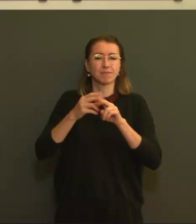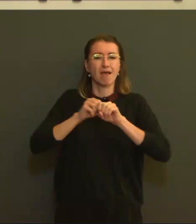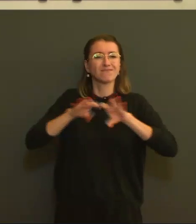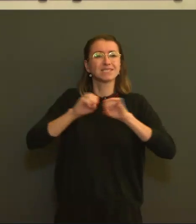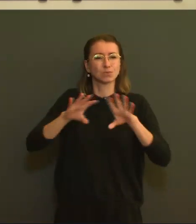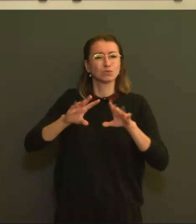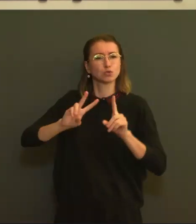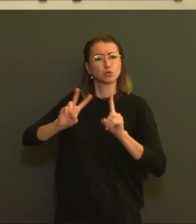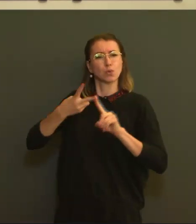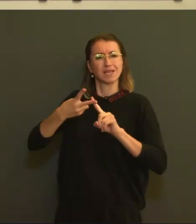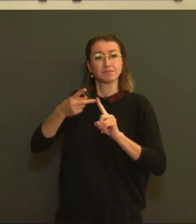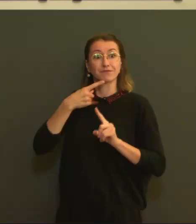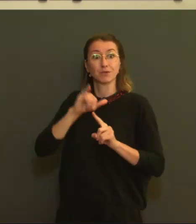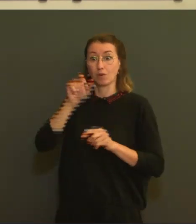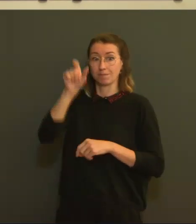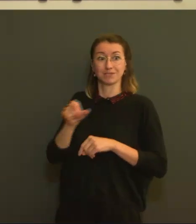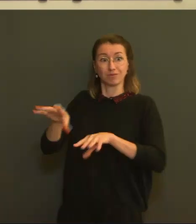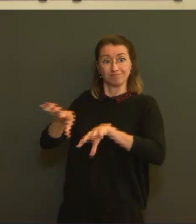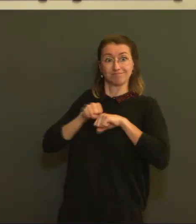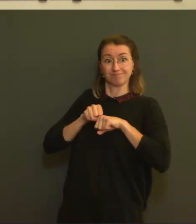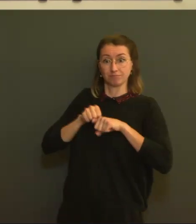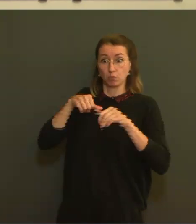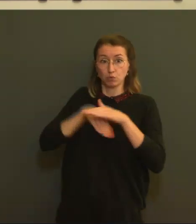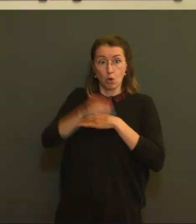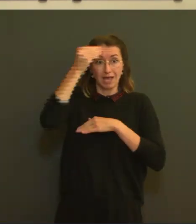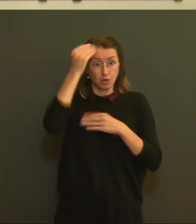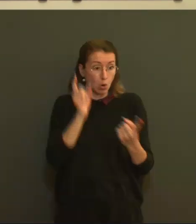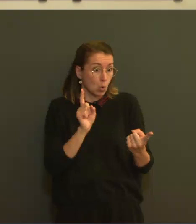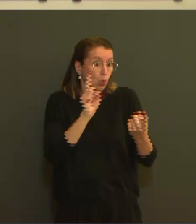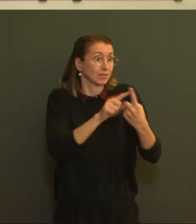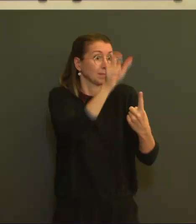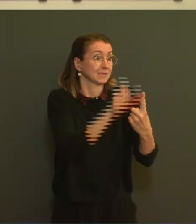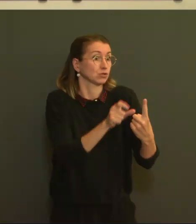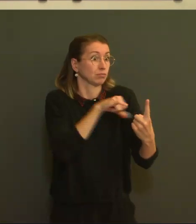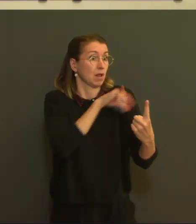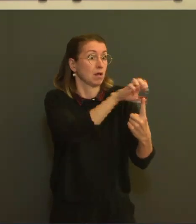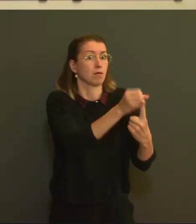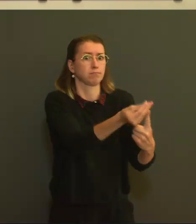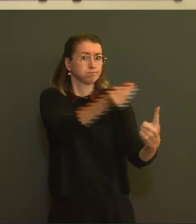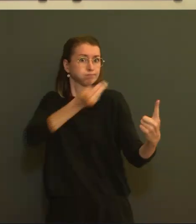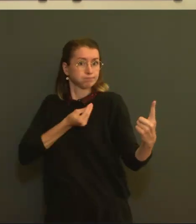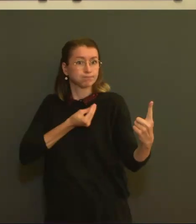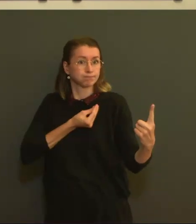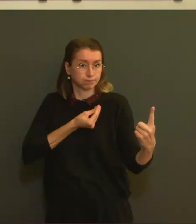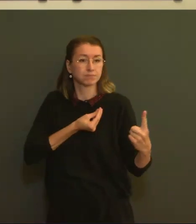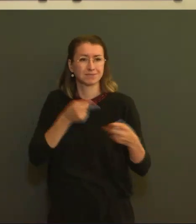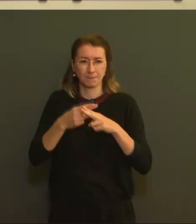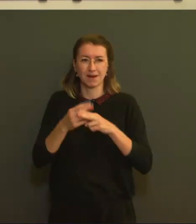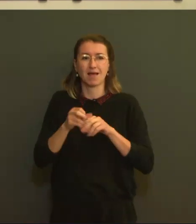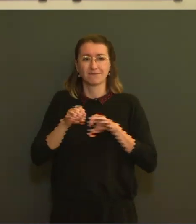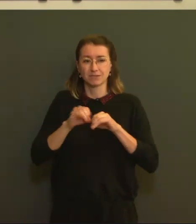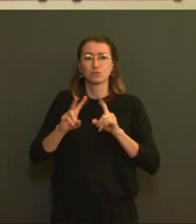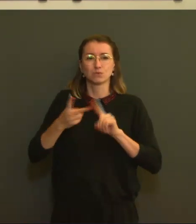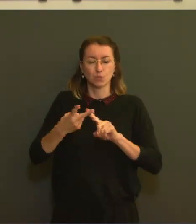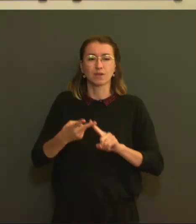l'école, est seulement de 11%, de 1%, pardon, est seulement de 1%, ce qui est à mettre un petit peu en relation avec ce